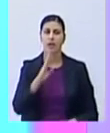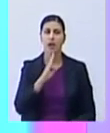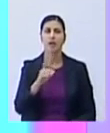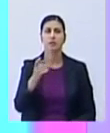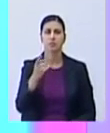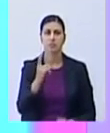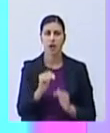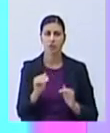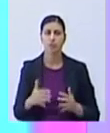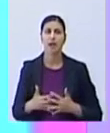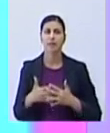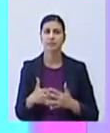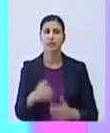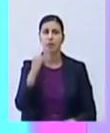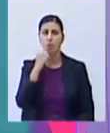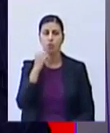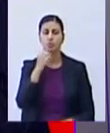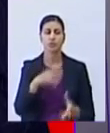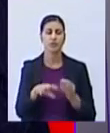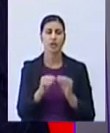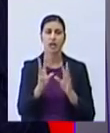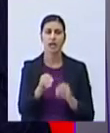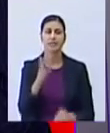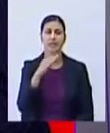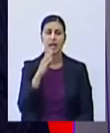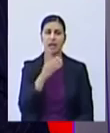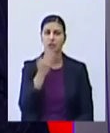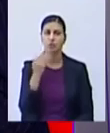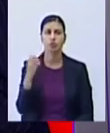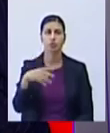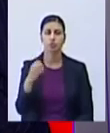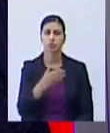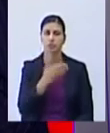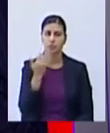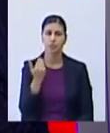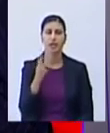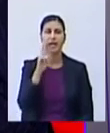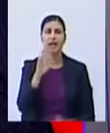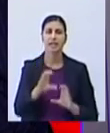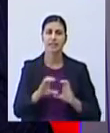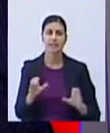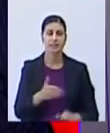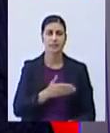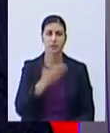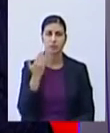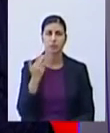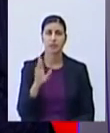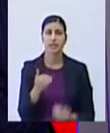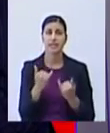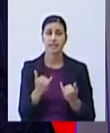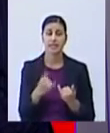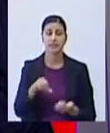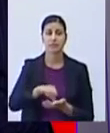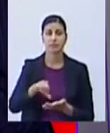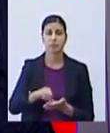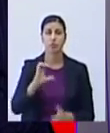ბავშვები, ფეხბძიმები, რა ვიცი, ყველა იქ არის მოხუცი. წყალი არ აქვთ, შუქი არ აქვთ, კანალიზაცია არ აქვთ. და დღეს